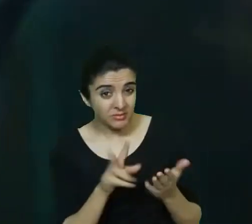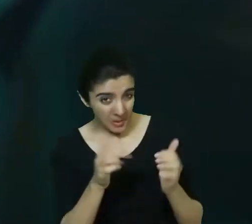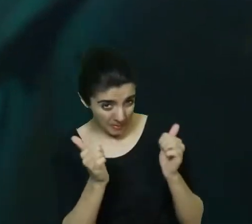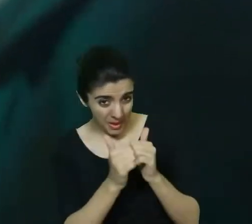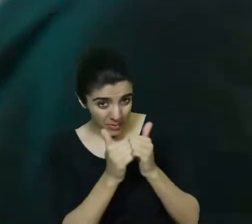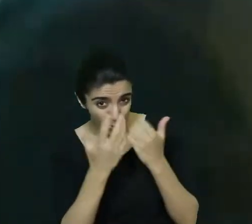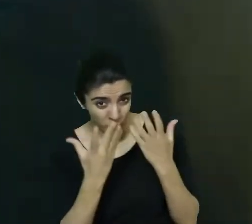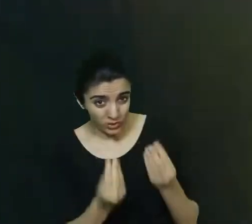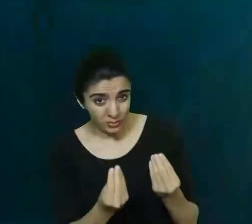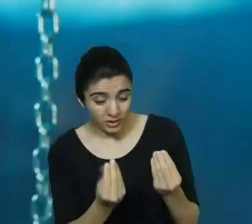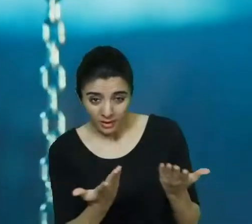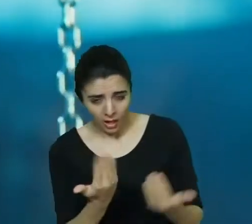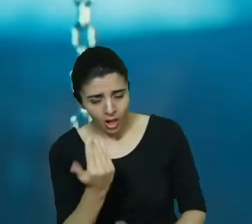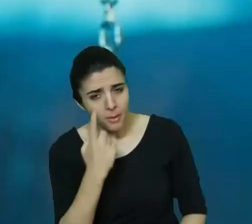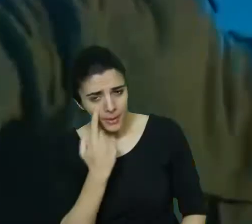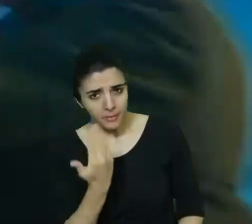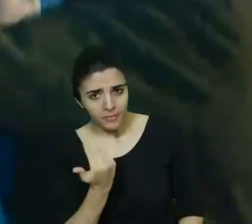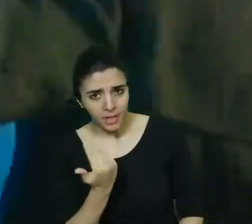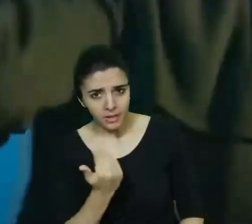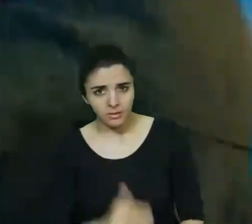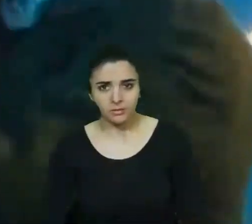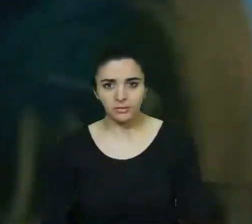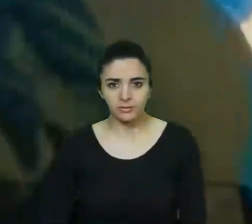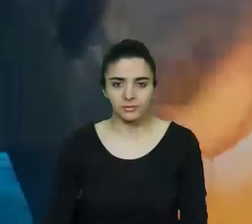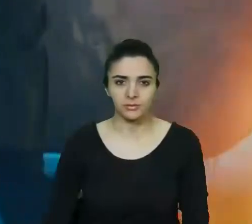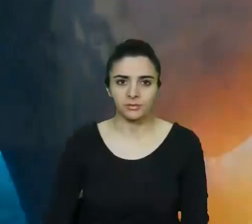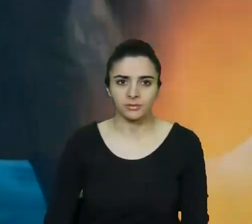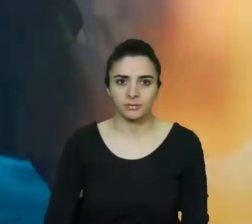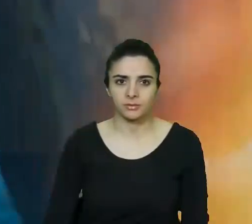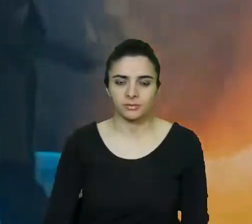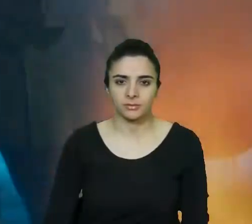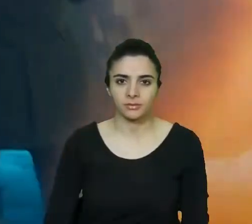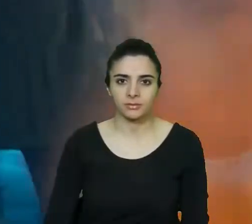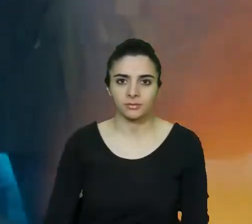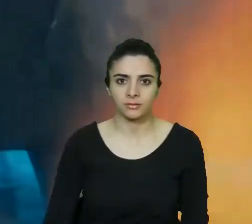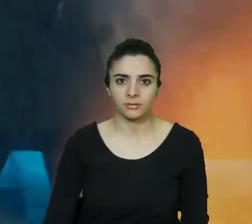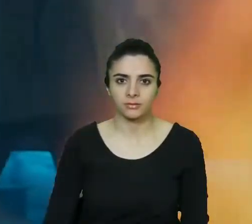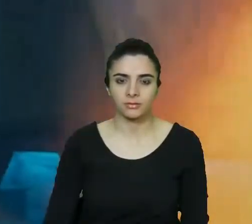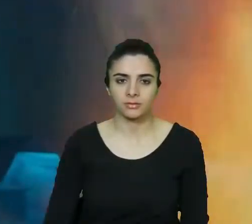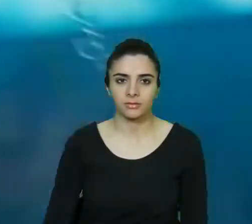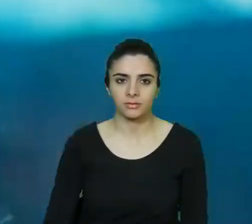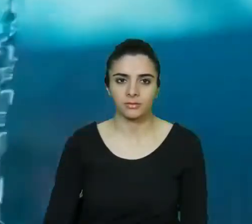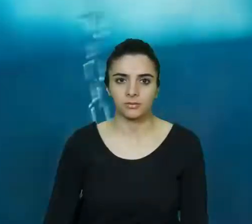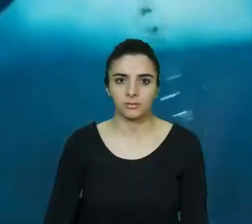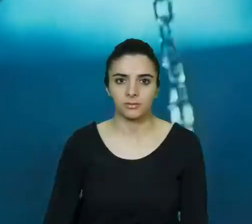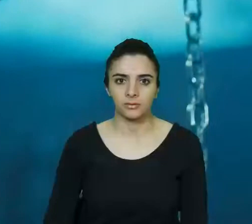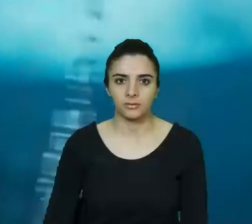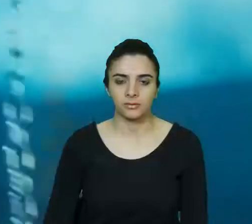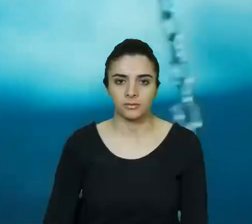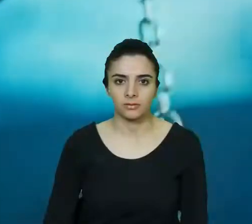Omuz omuza ha? Omuz omuza gel. Karnına ard arda yumruklarını indiriyor. Gel lan.